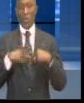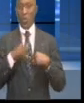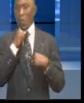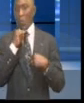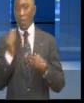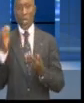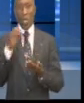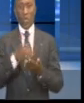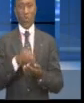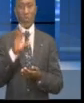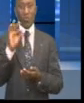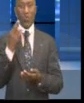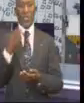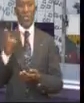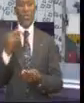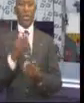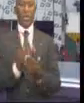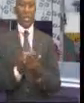Bouchou, Félix Kalombo.